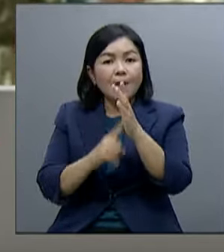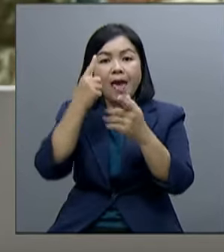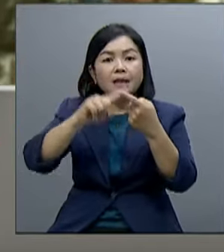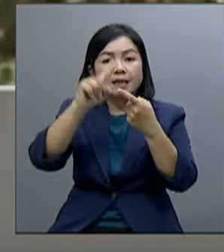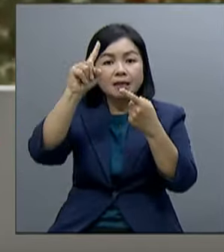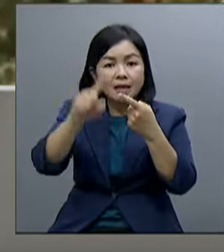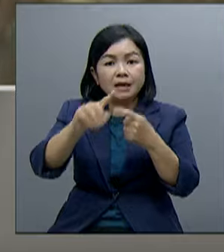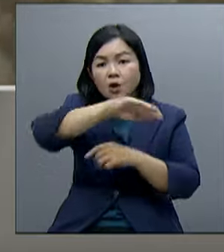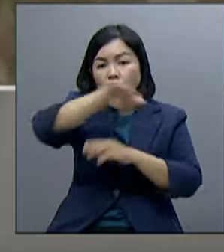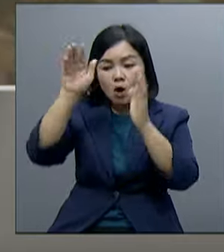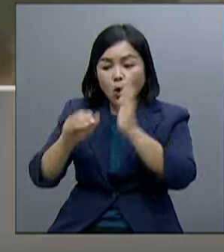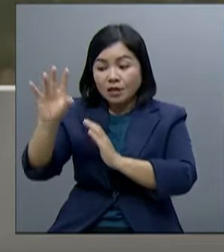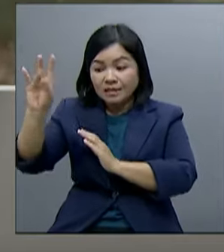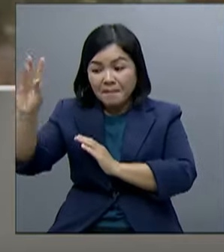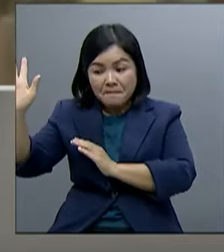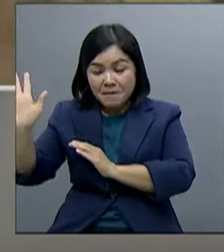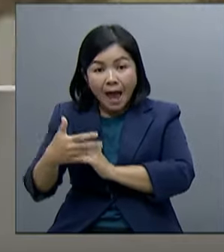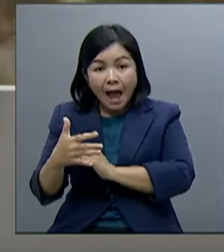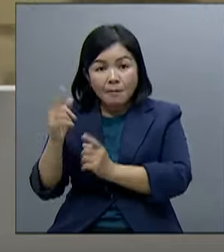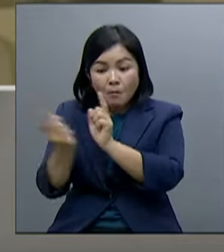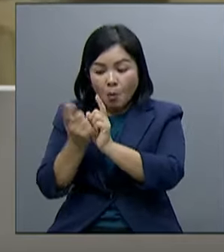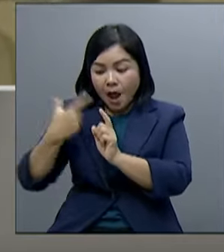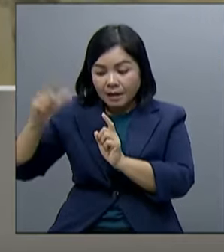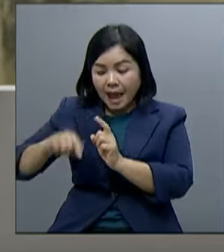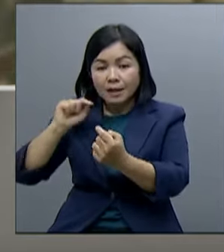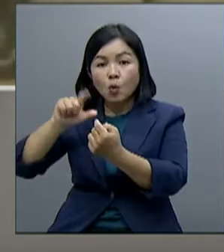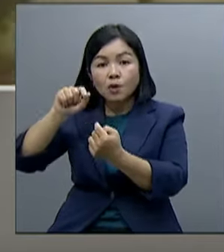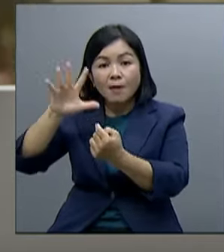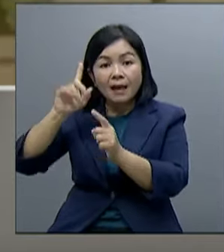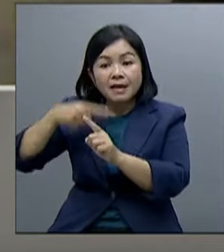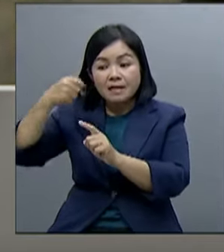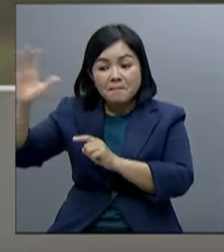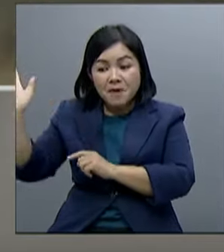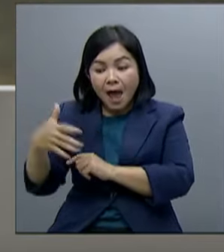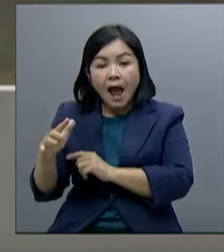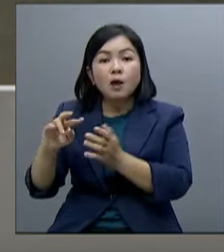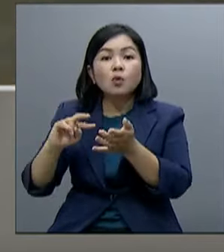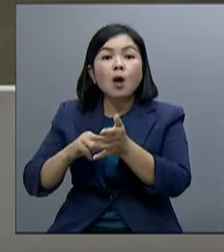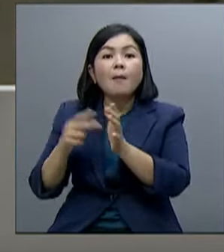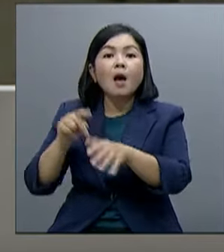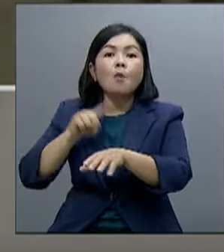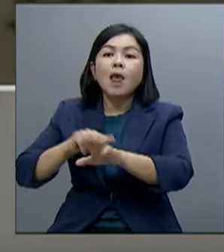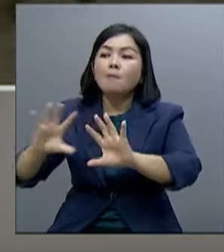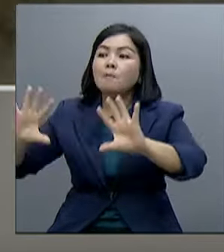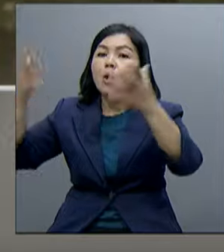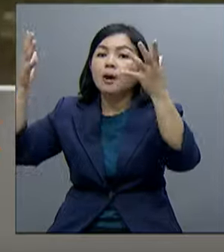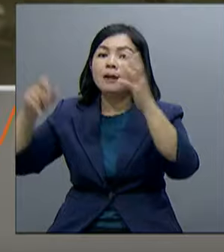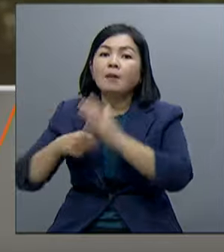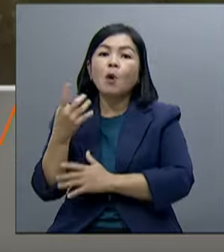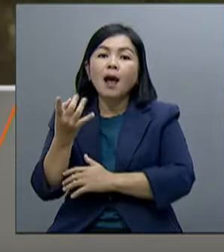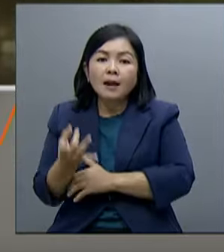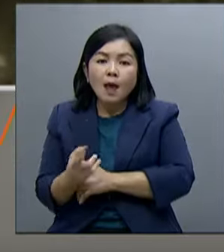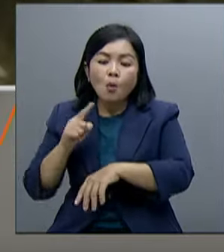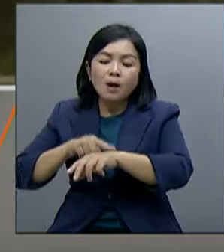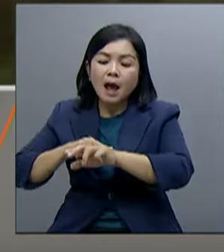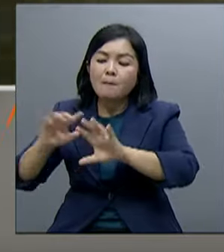จำเลยทั้ง 7คนไม่ปรากฏตัวต่อหน้าศาลในวันที่ 25ตุลาคมนี้ก็จะถือว่าสิ้นสุดลงไปด้วยเหตุผลเรื่องของอายุ